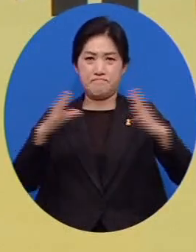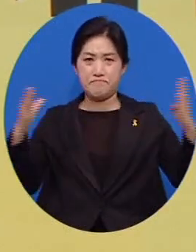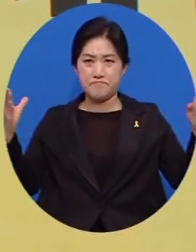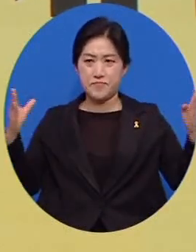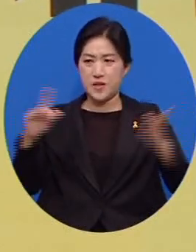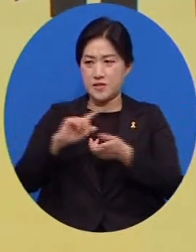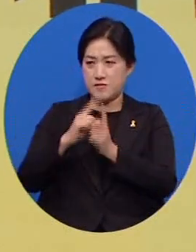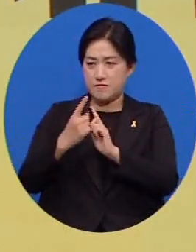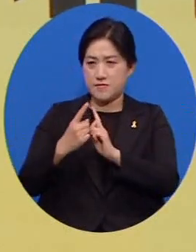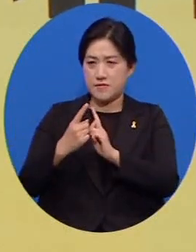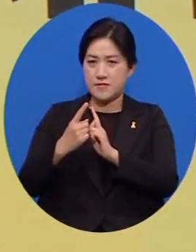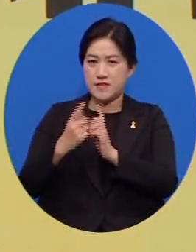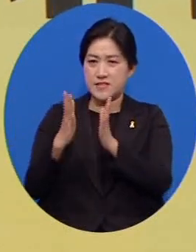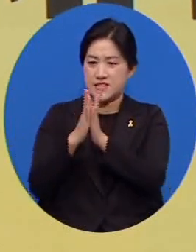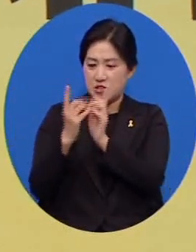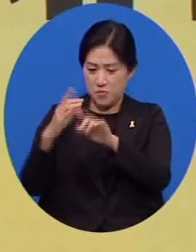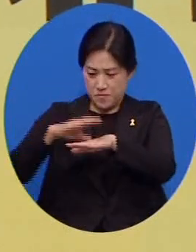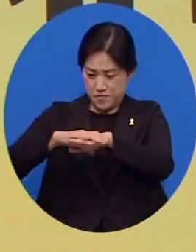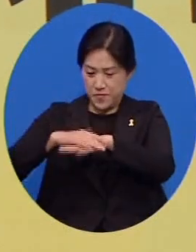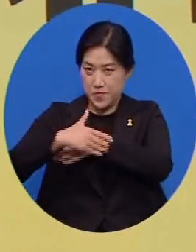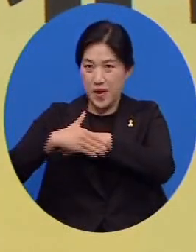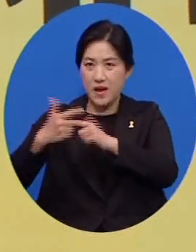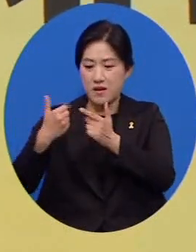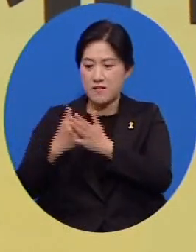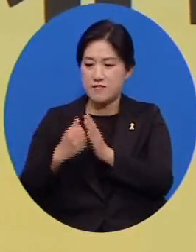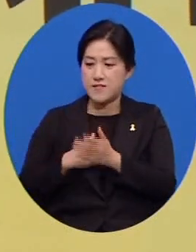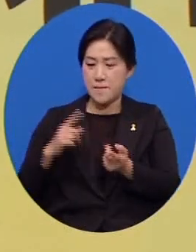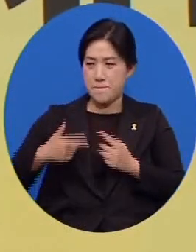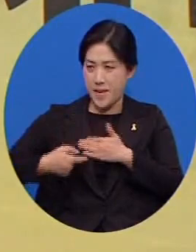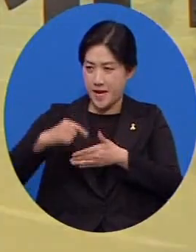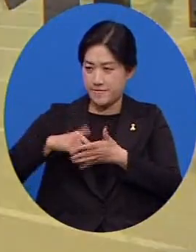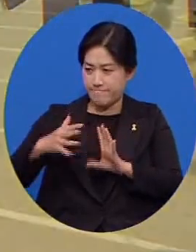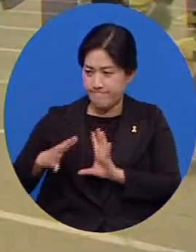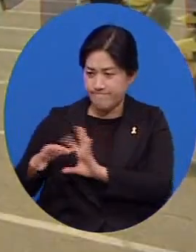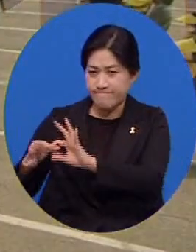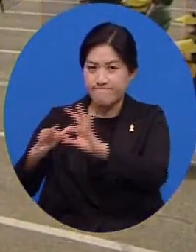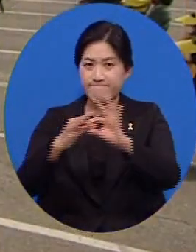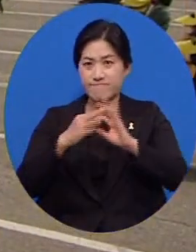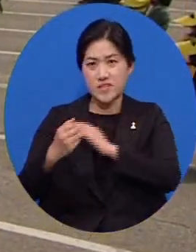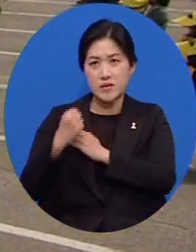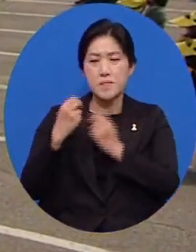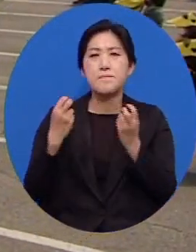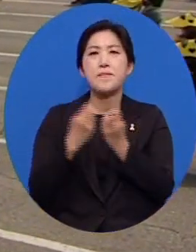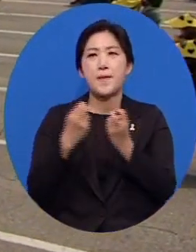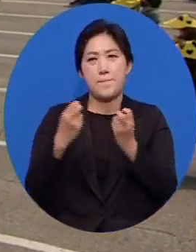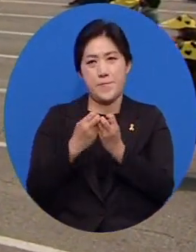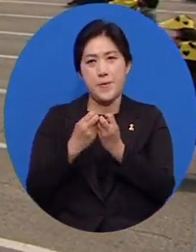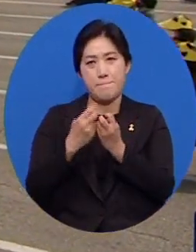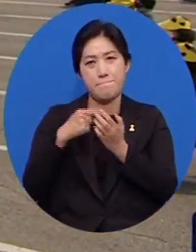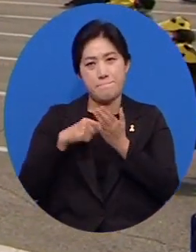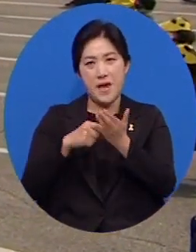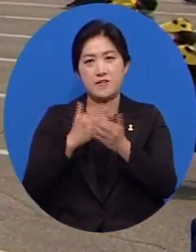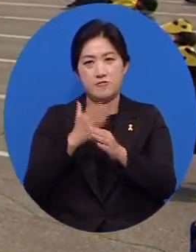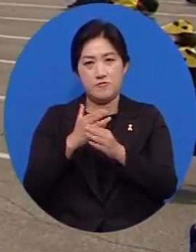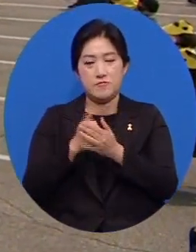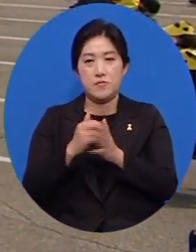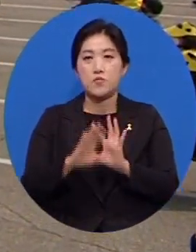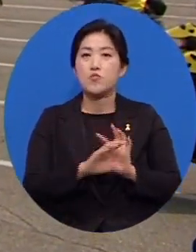서로에게 힘이 되는 길을 찾아가고 있습니다. 코로나19 위기